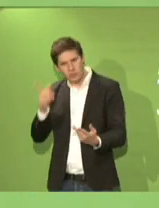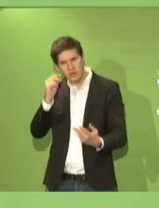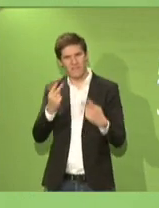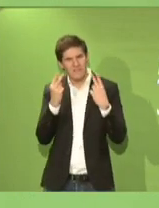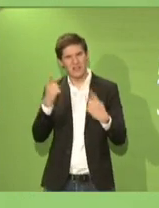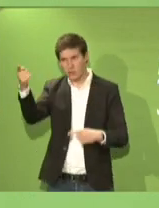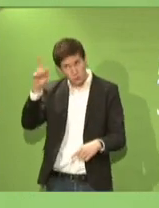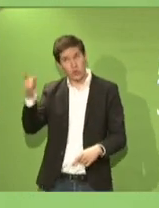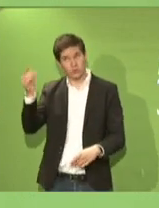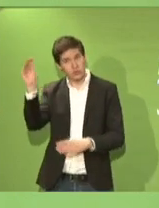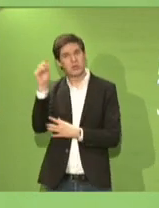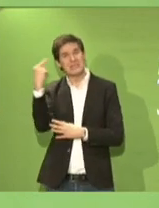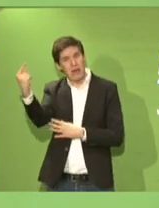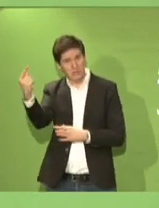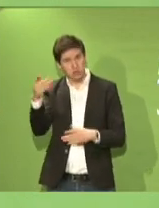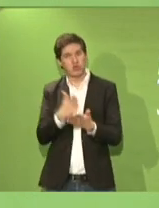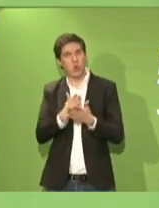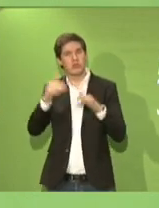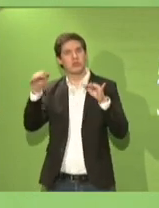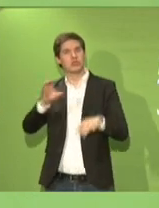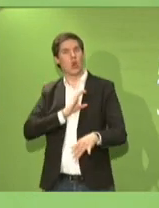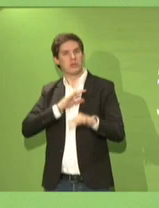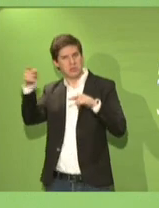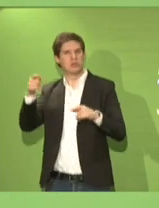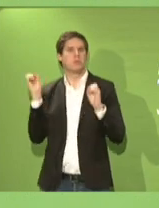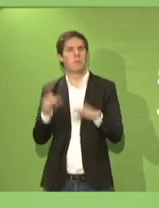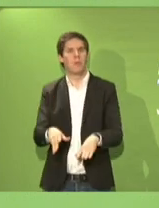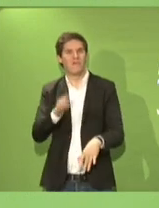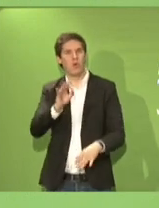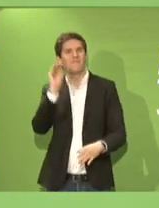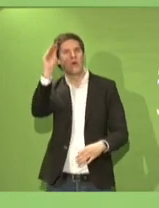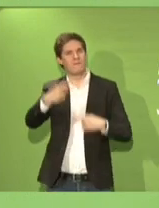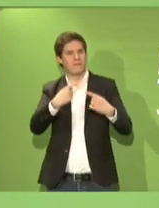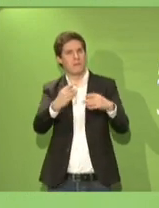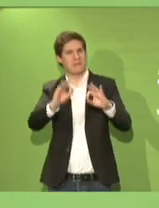dass die Entwicklung hier in diesem Land nicht weitergeht, liebe Freundinnen und Freunde.